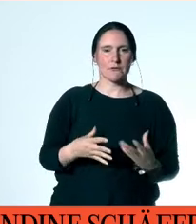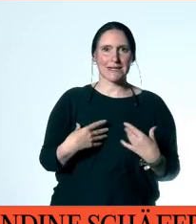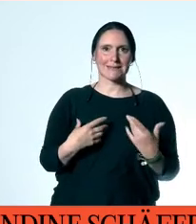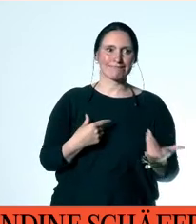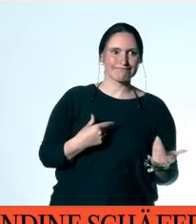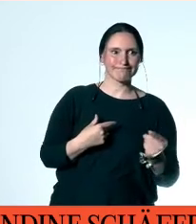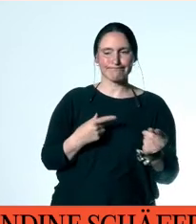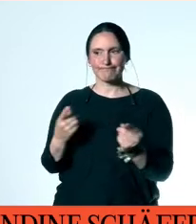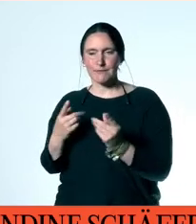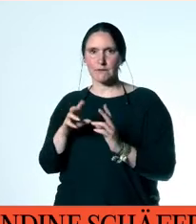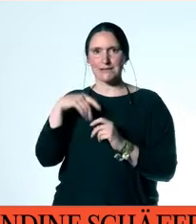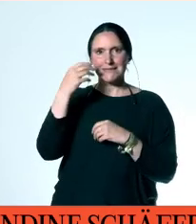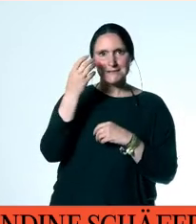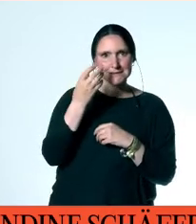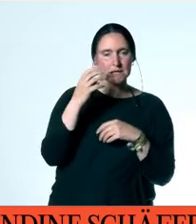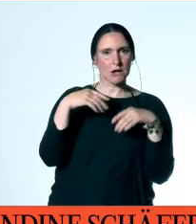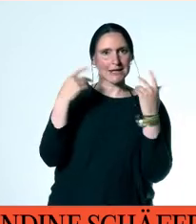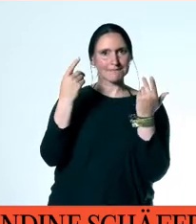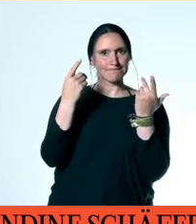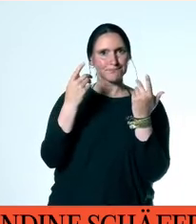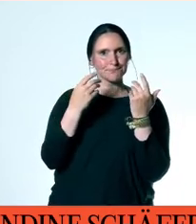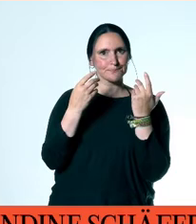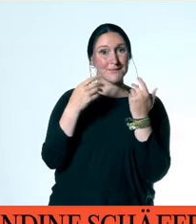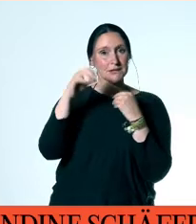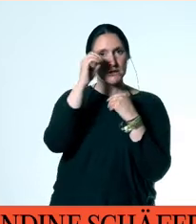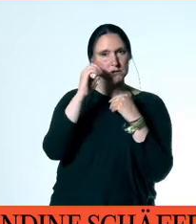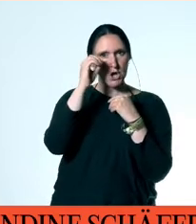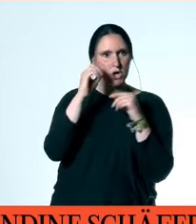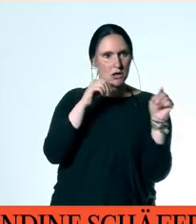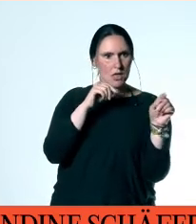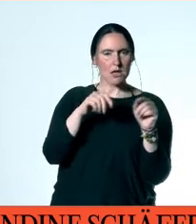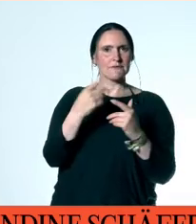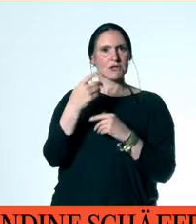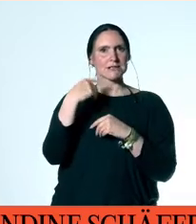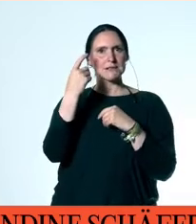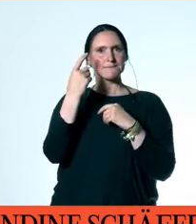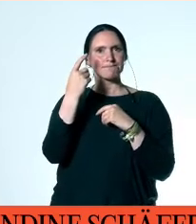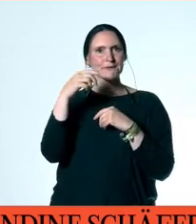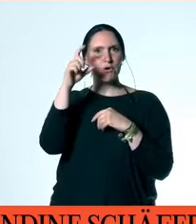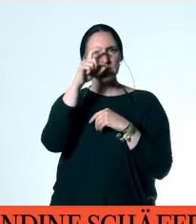In materieller Hinsicht spielt sich das aus, aber auch in anderer, natürlich.